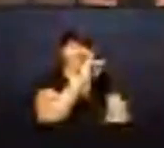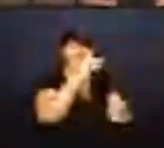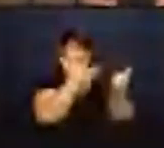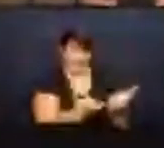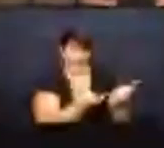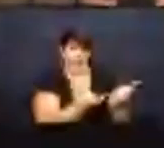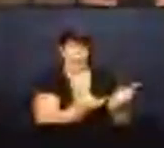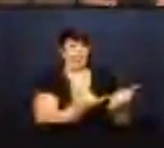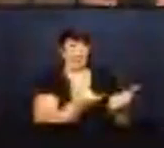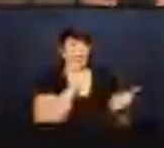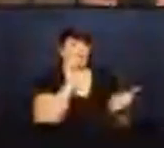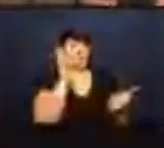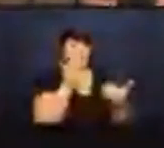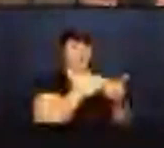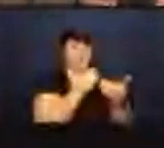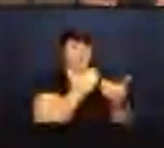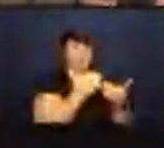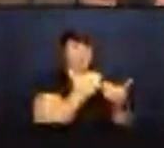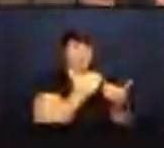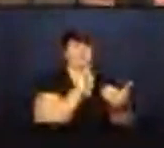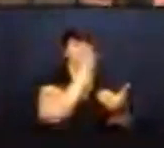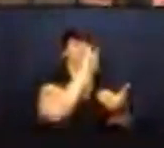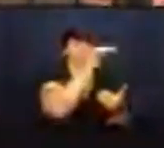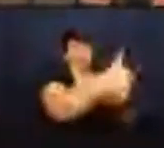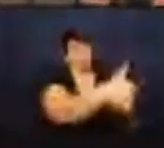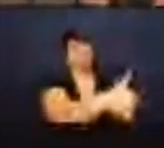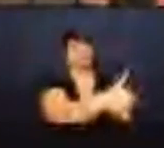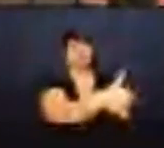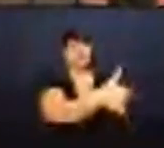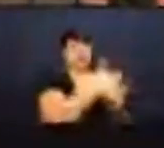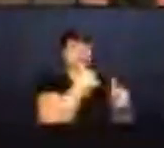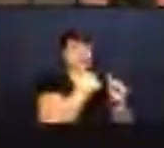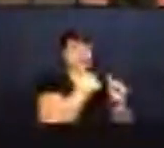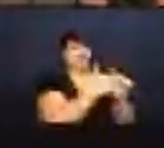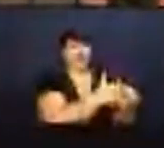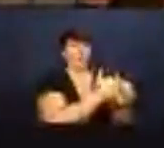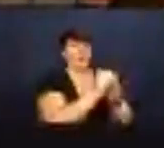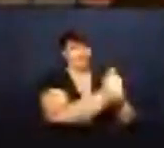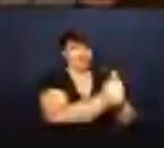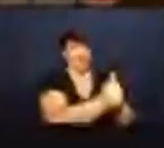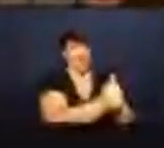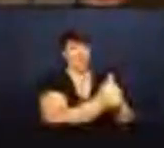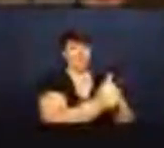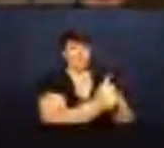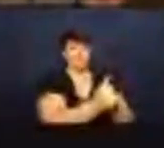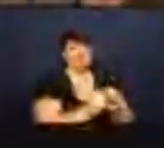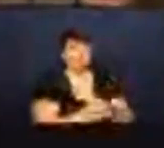itaendelea kuongezeka kadri tunavyoona hali inavyoendelea. Asante sana, Bipora.